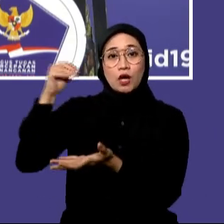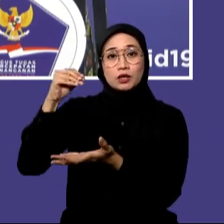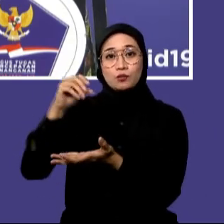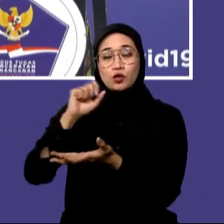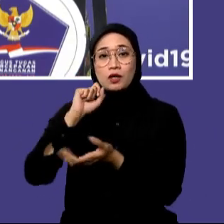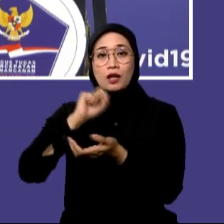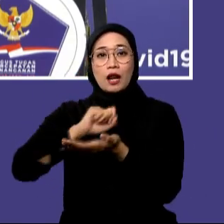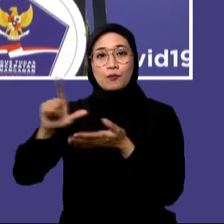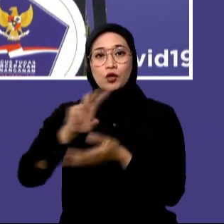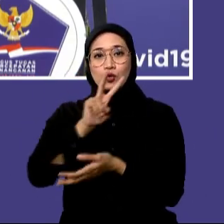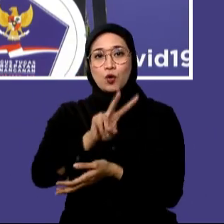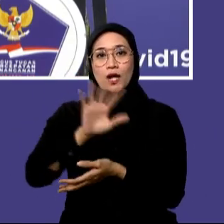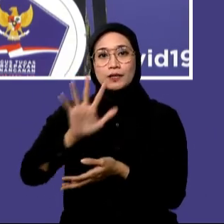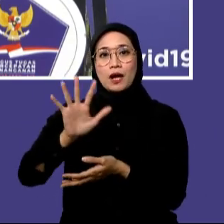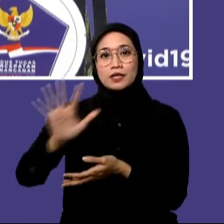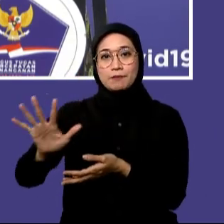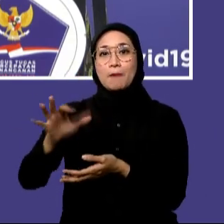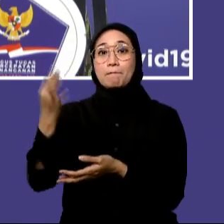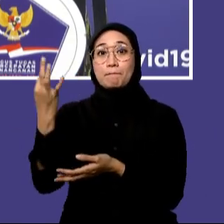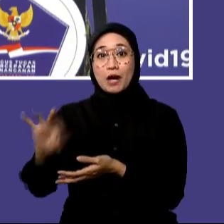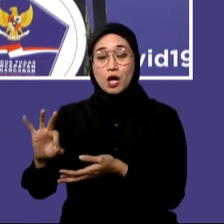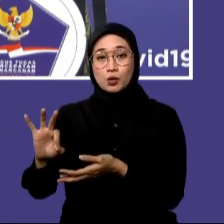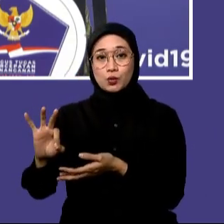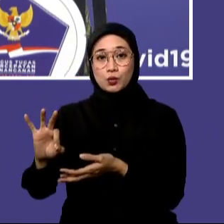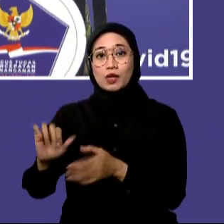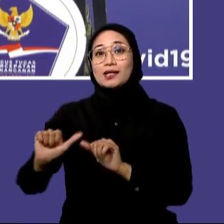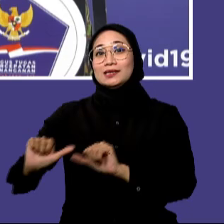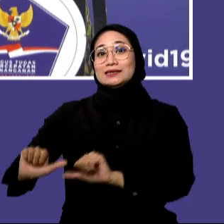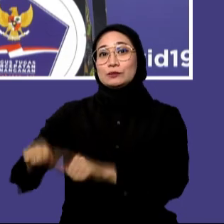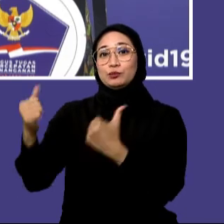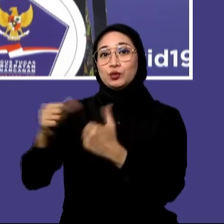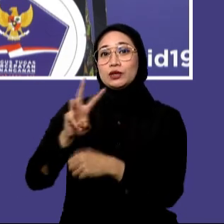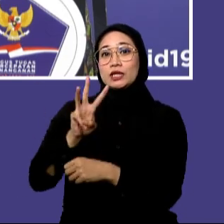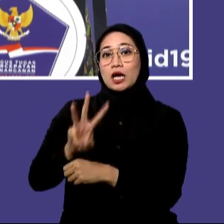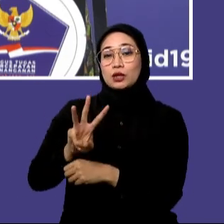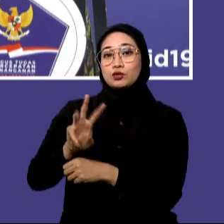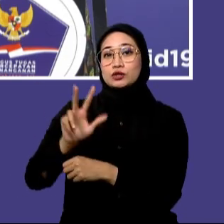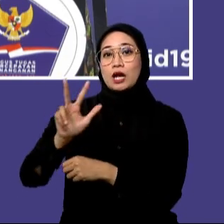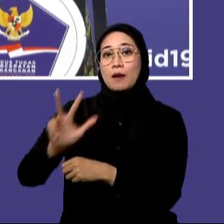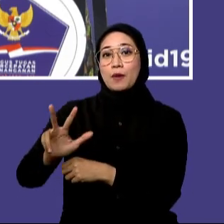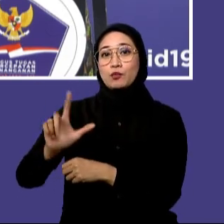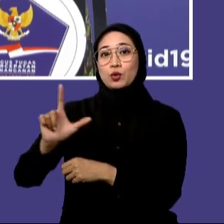255 kasus baru dan sembuh sebanyak 387